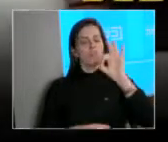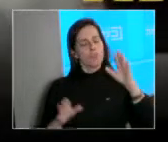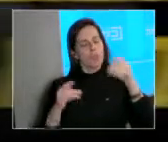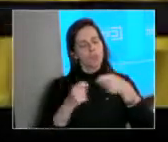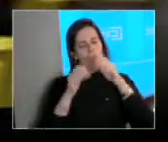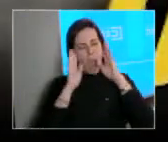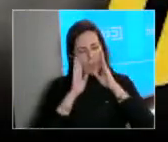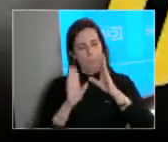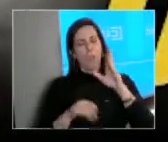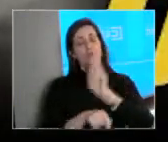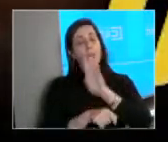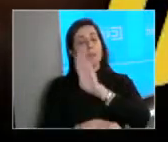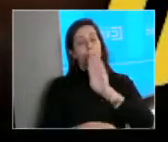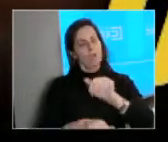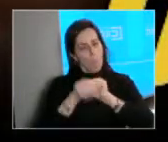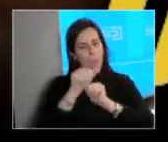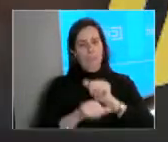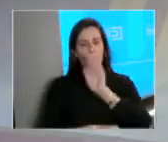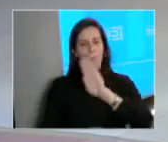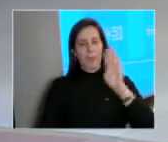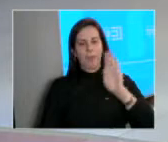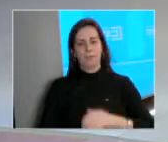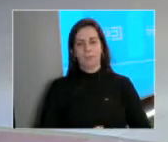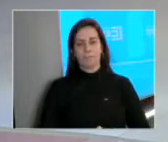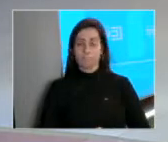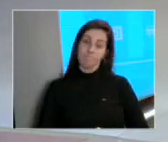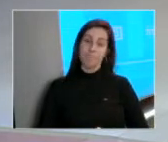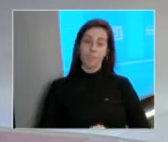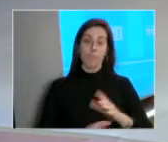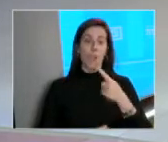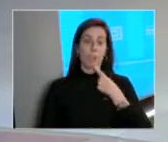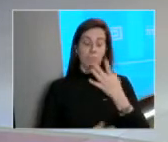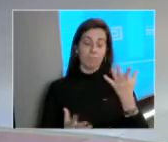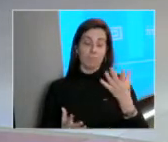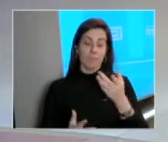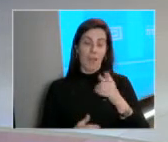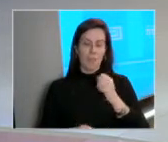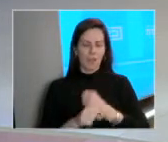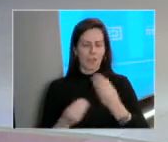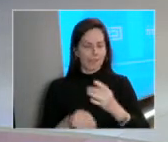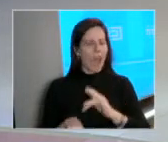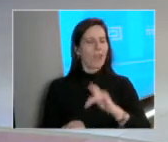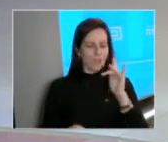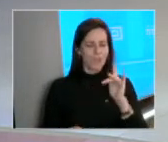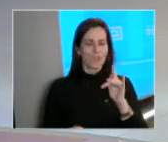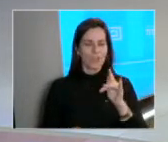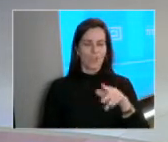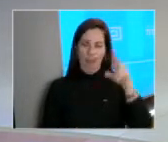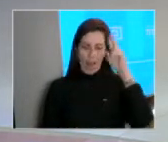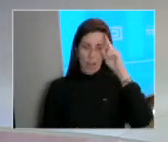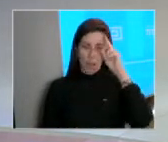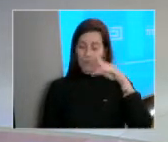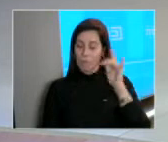הנאמנה, השומרת על נתניהו ומחזקת אותו. טוב, איך אומרים? הם הלכו ככה על הבטן הרכה של אנשים